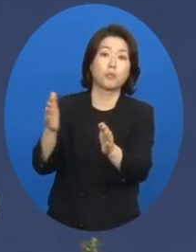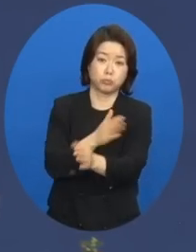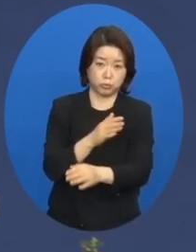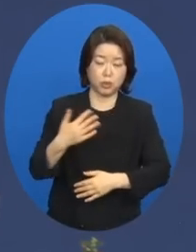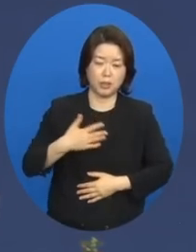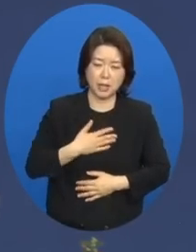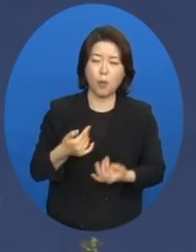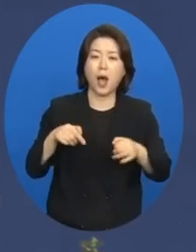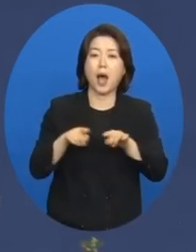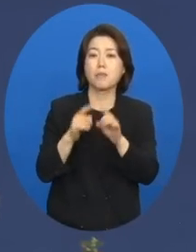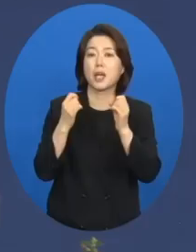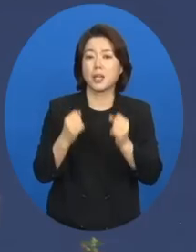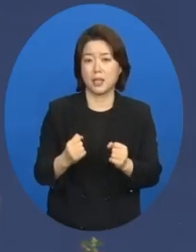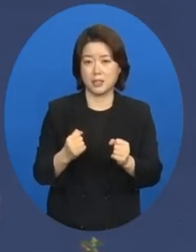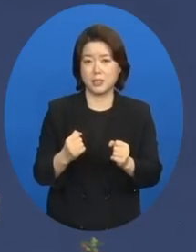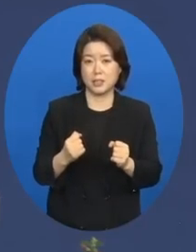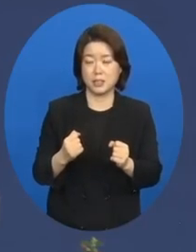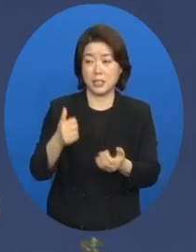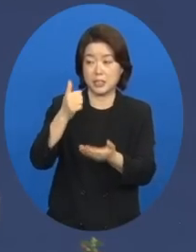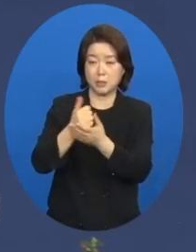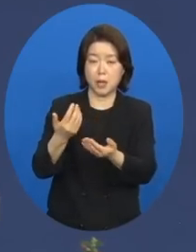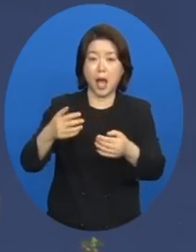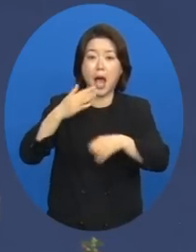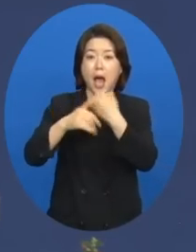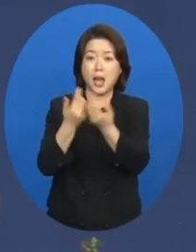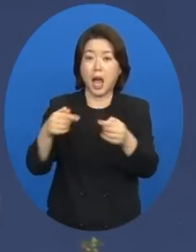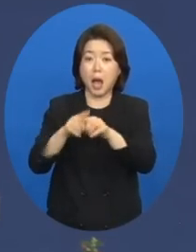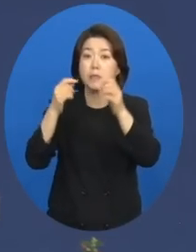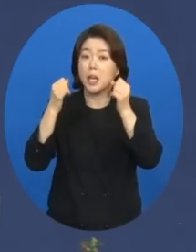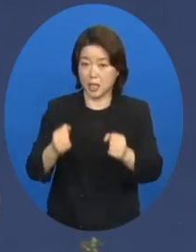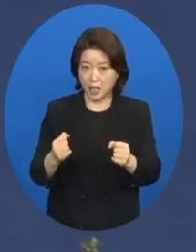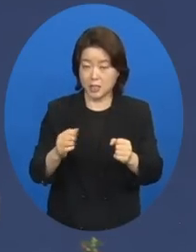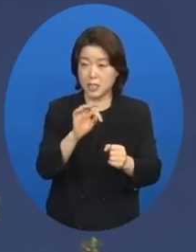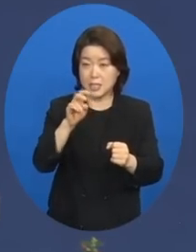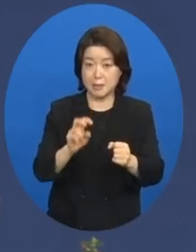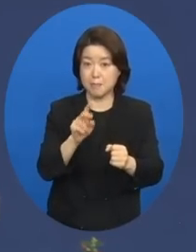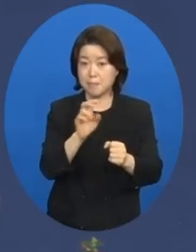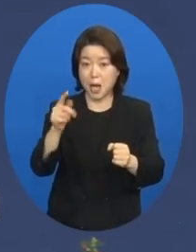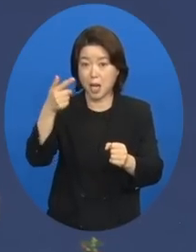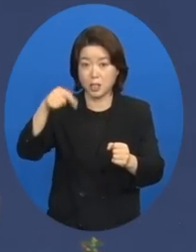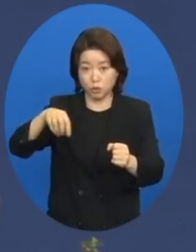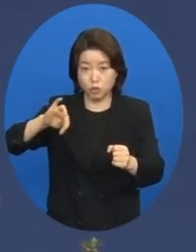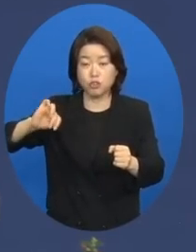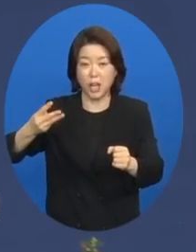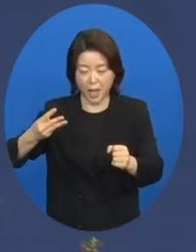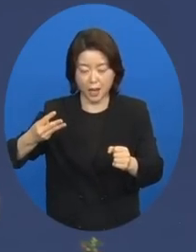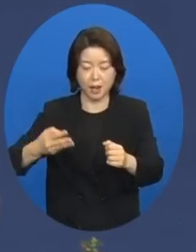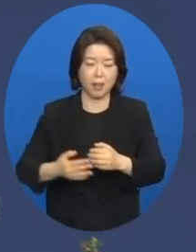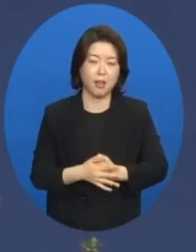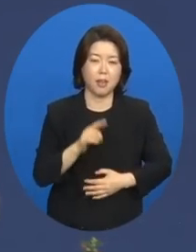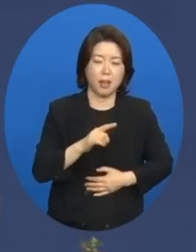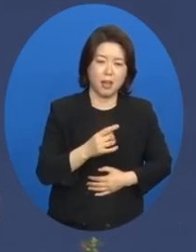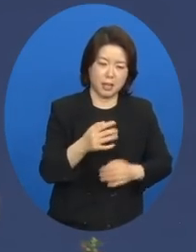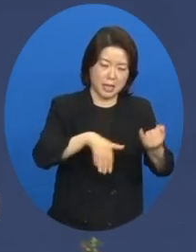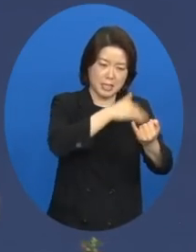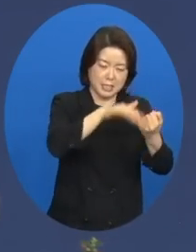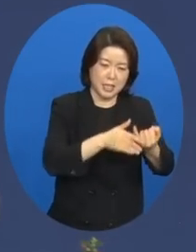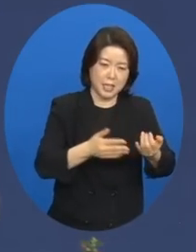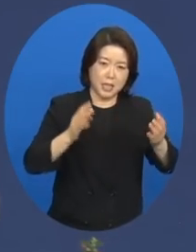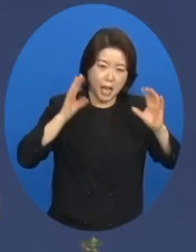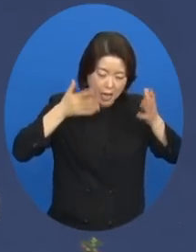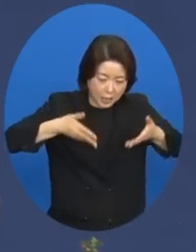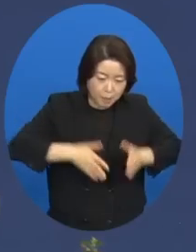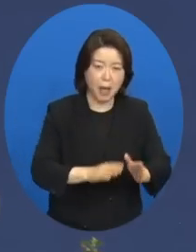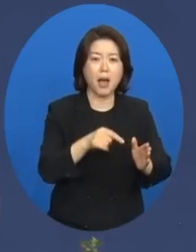나와 함께 하시는 그분의 이름이 임마누엘입니다. 이사야서 7장 14절에 예수님의 예언이 뭐냐면 처녀가 잉태하여 아들을 낳을